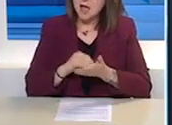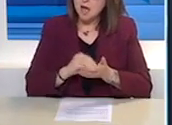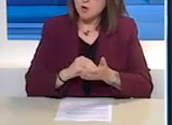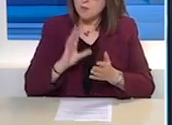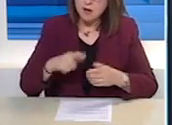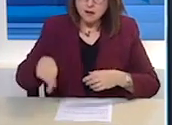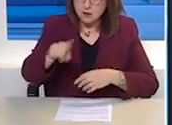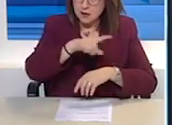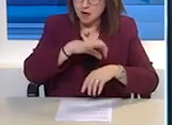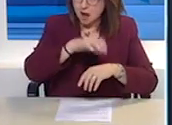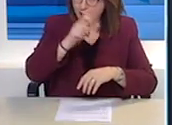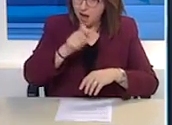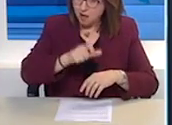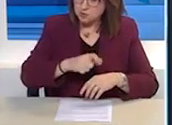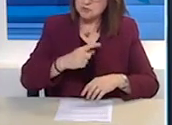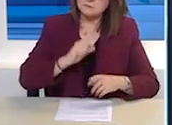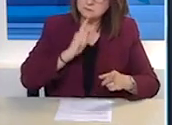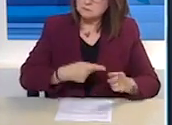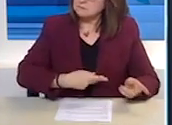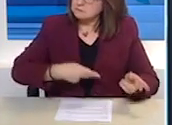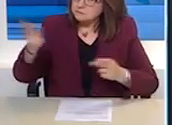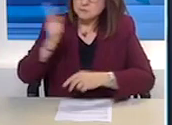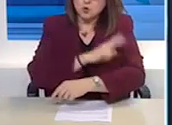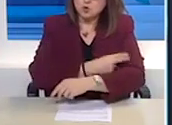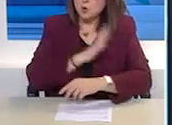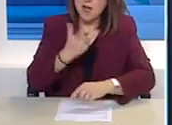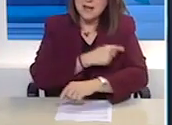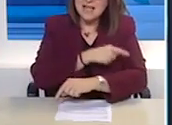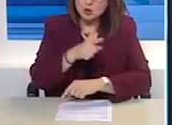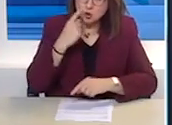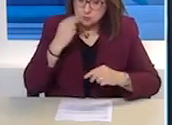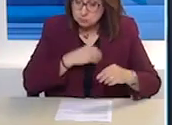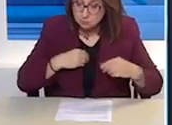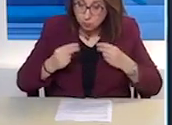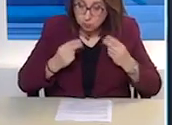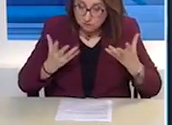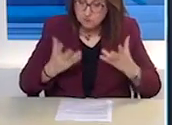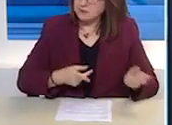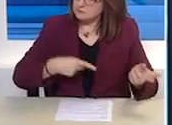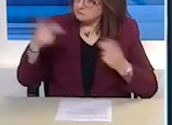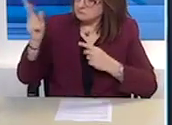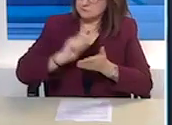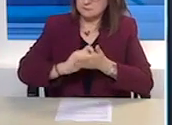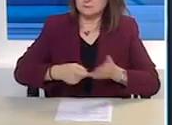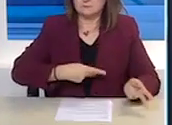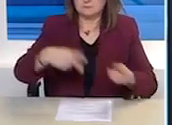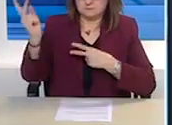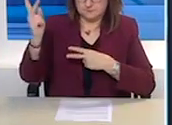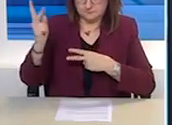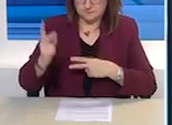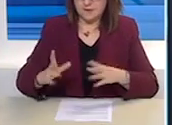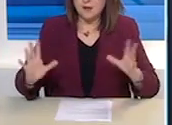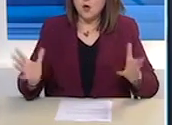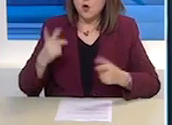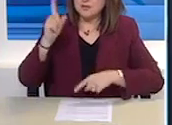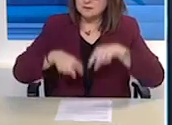των ασθενών για νοσηλεία σε νοσοκομείο αναφοράς όταν αυτό κριθεί αναγκαίο. Για τους ασθενείς που διαγνωστούν τελικά